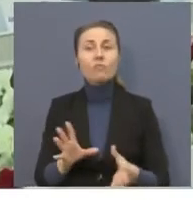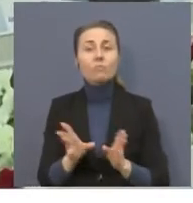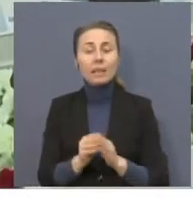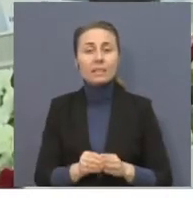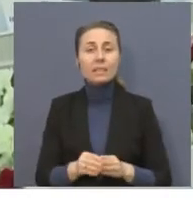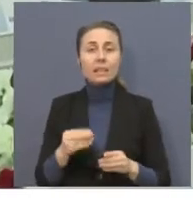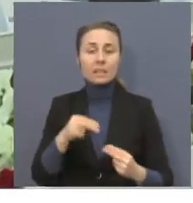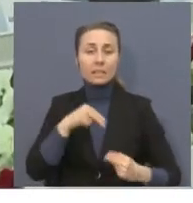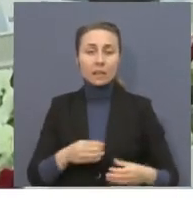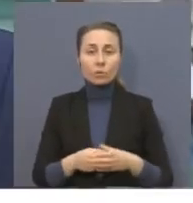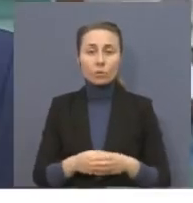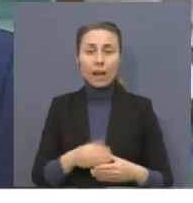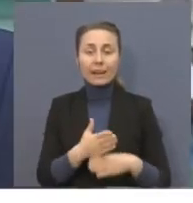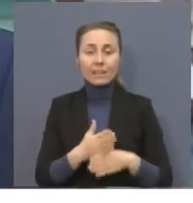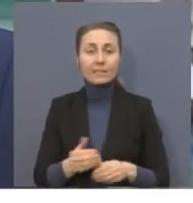архивами соседних стран.